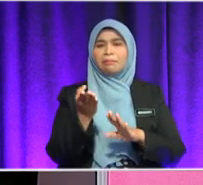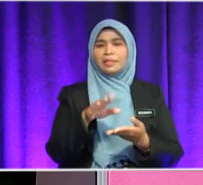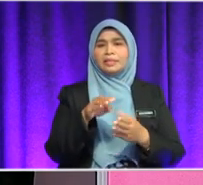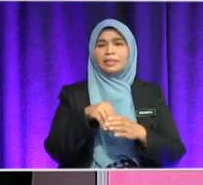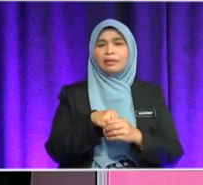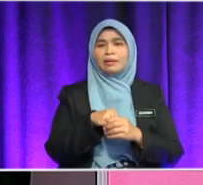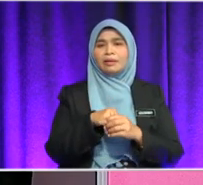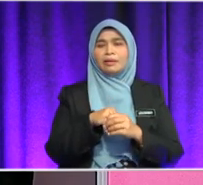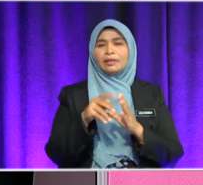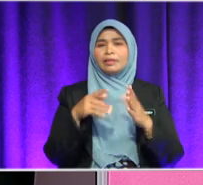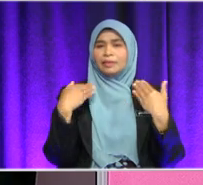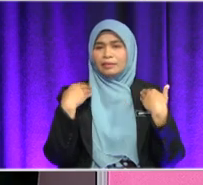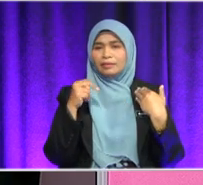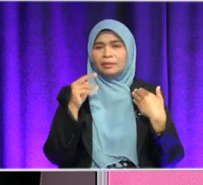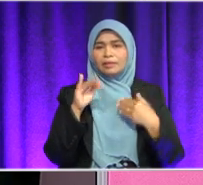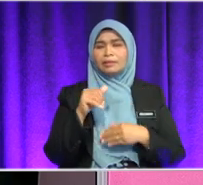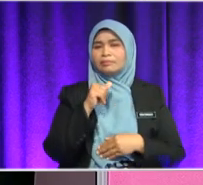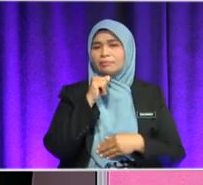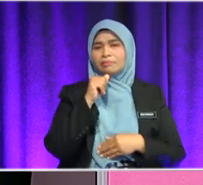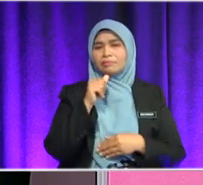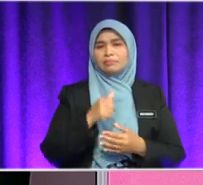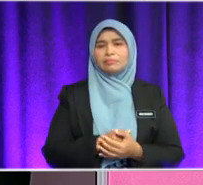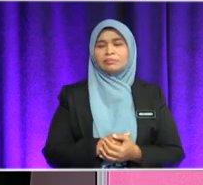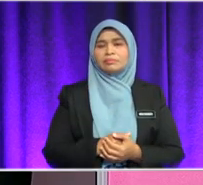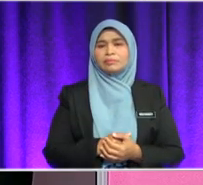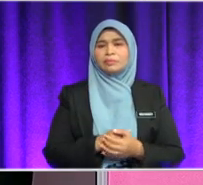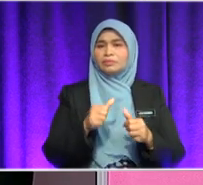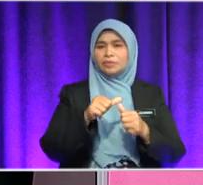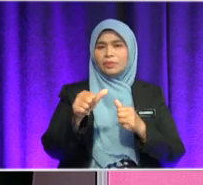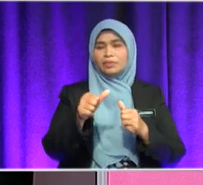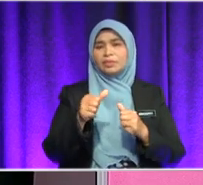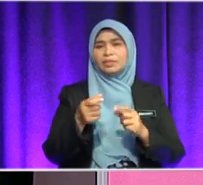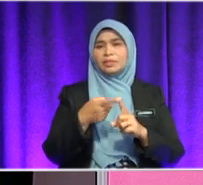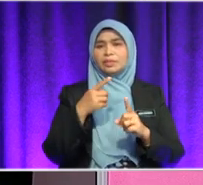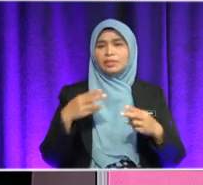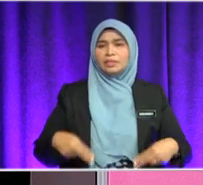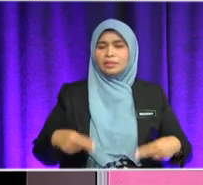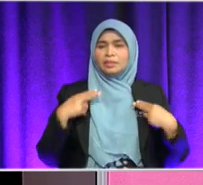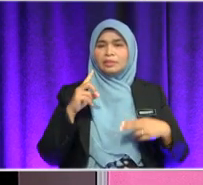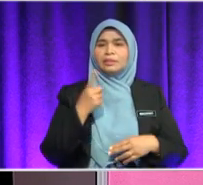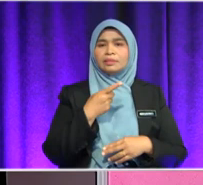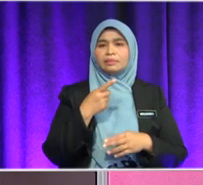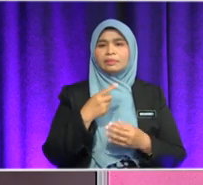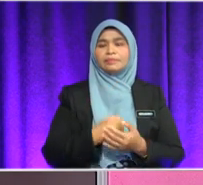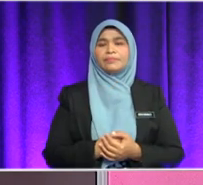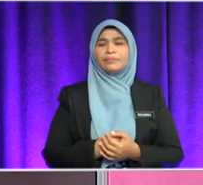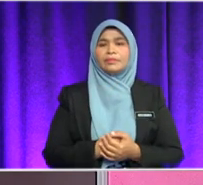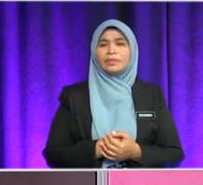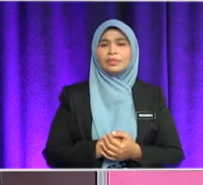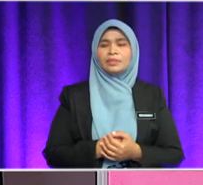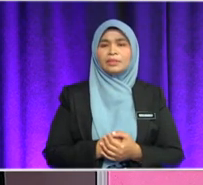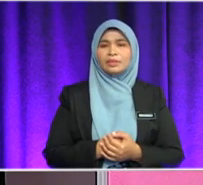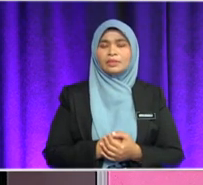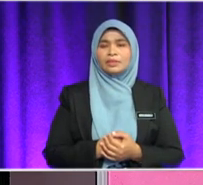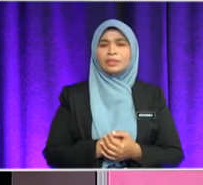bukan iman naudzubillah minta jauh daripada daripada hidup kita Insya Allah mudah-mudahan jadi kita lihat kawan-kawan kita nih